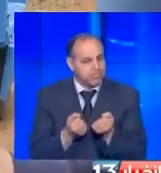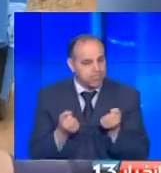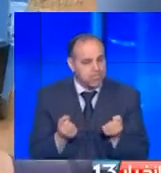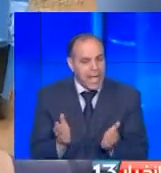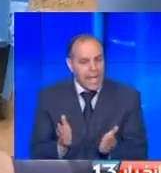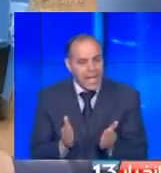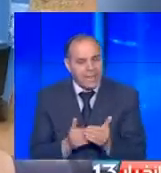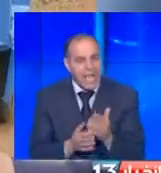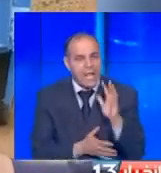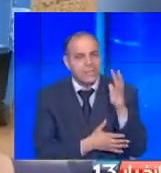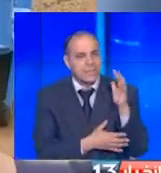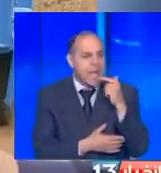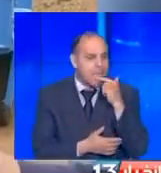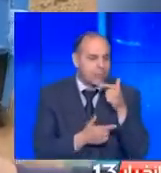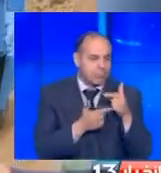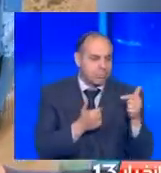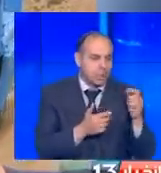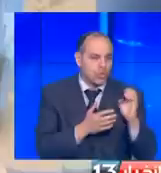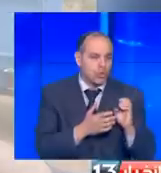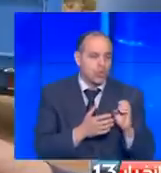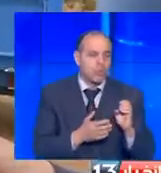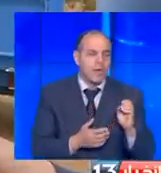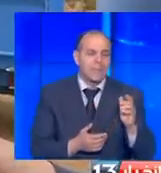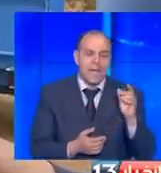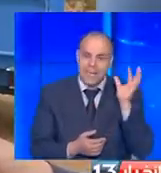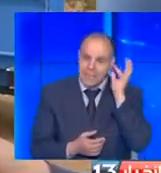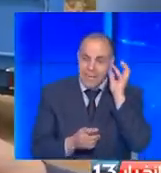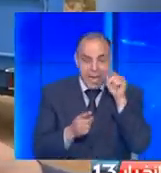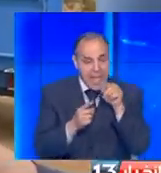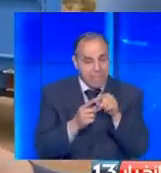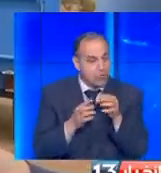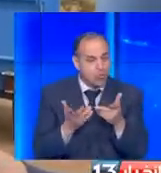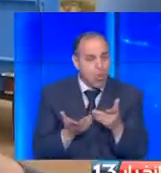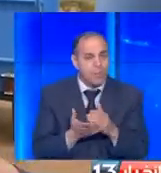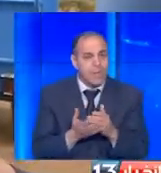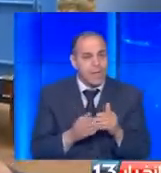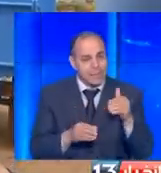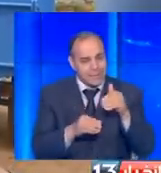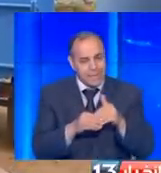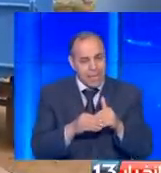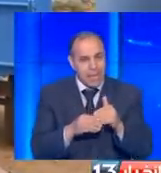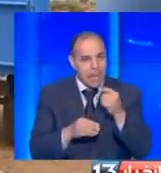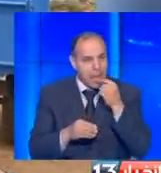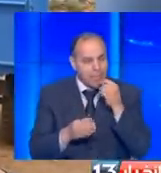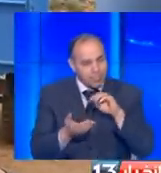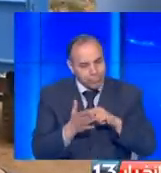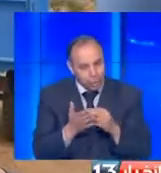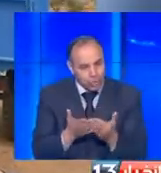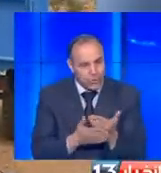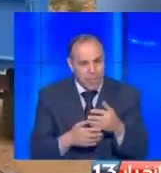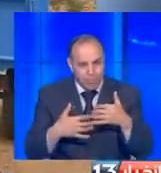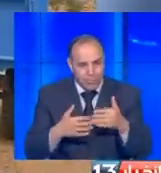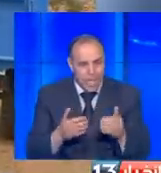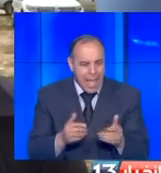بقطاع الأشجار المثمرة في جنوب ولاية القصرين. الهدف نتاعهم أنهم ندخلوا شوية الماكنة العصرية ونقربوها